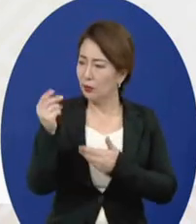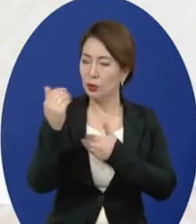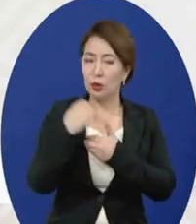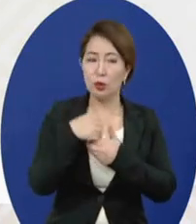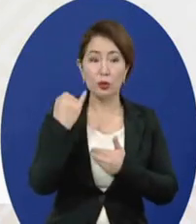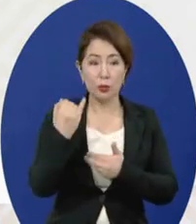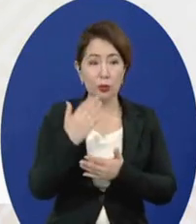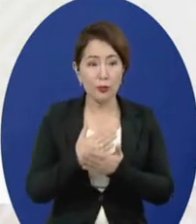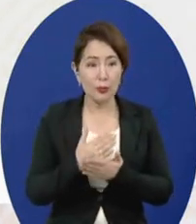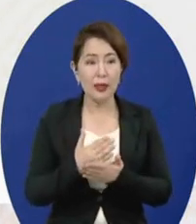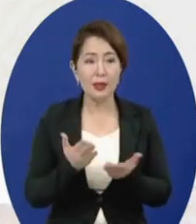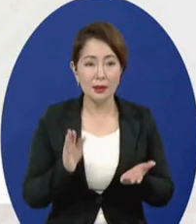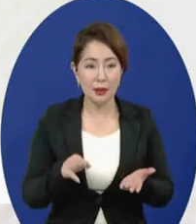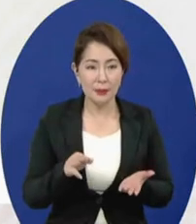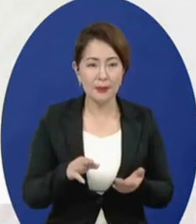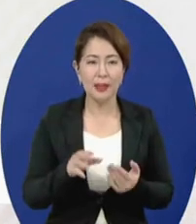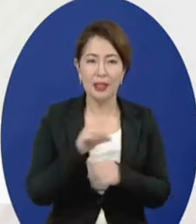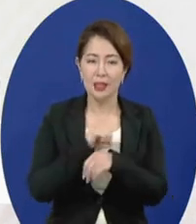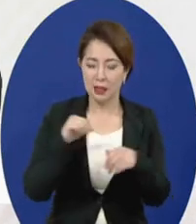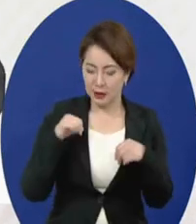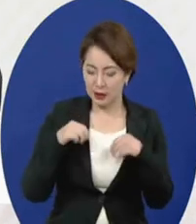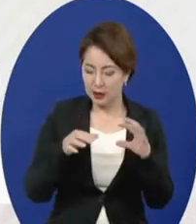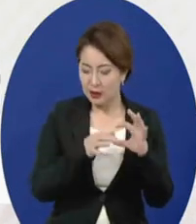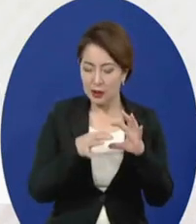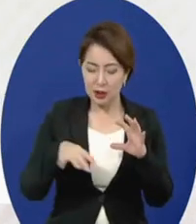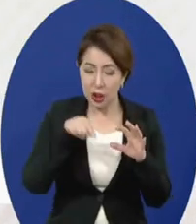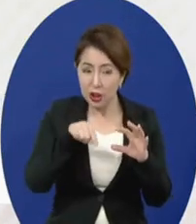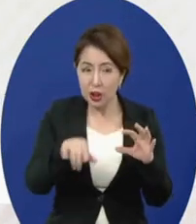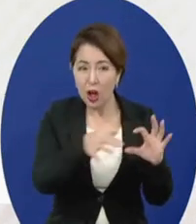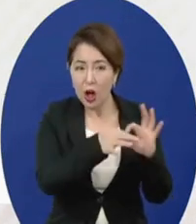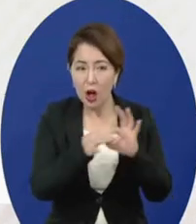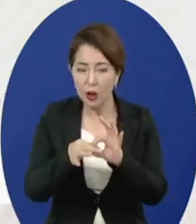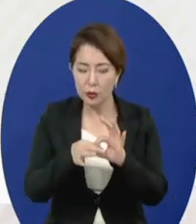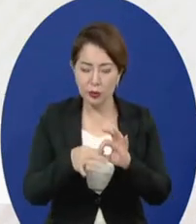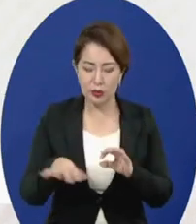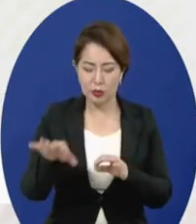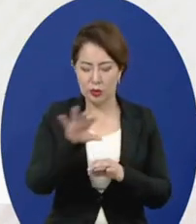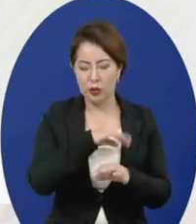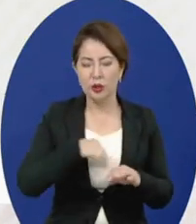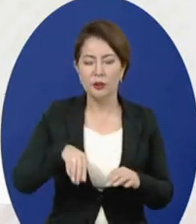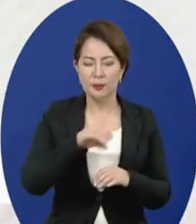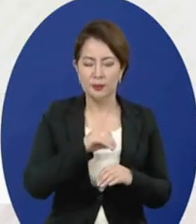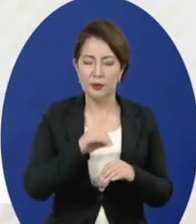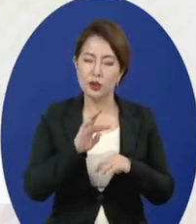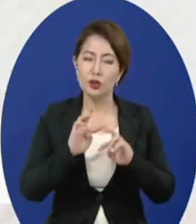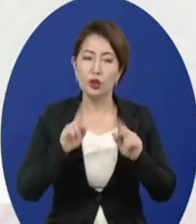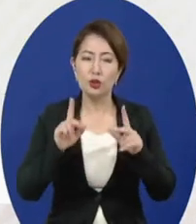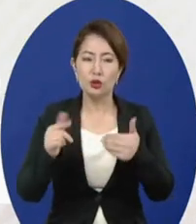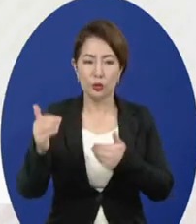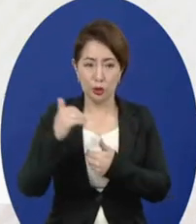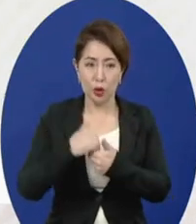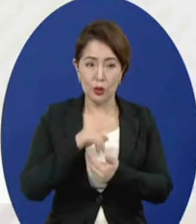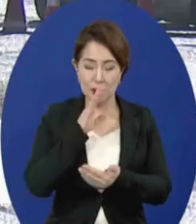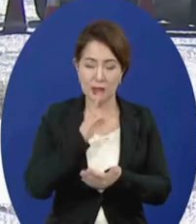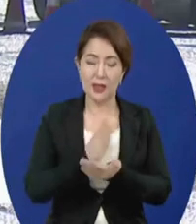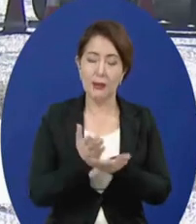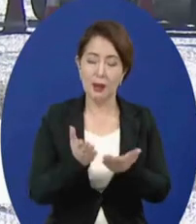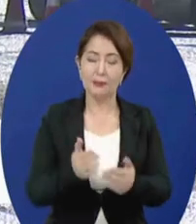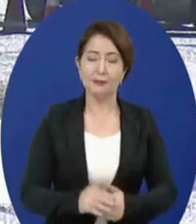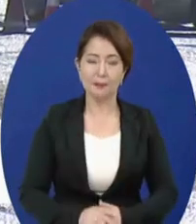ба. Ийм учраас бол үүгээр энтэй холбогдсон гол өөрчлөлтүүд болоод энтэй холбогдож ингэж орчилж байгаа ийм өөрчлөлтүүд